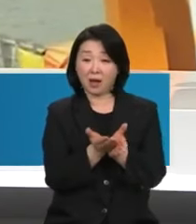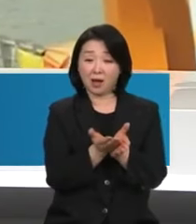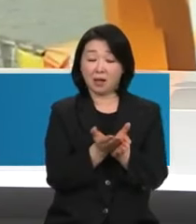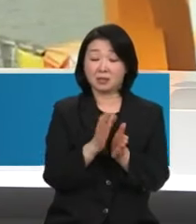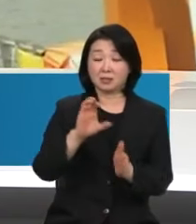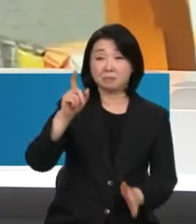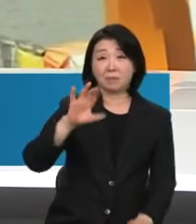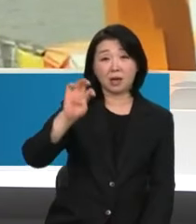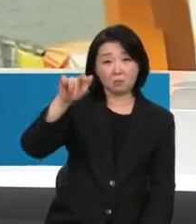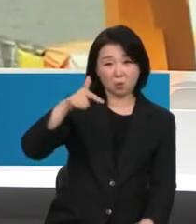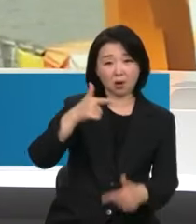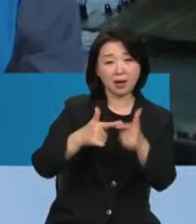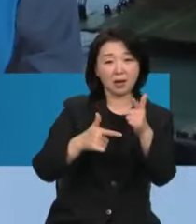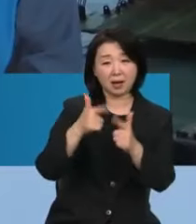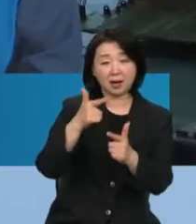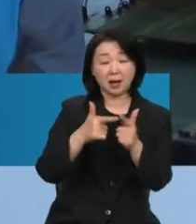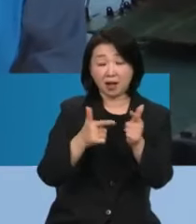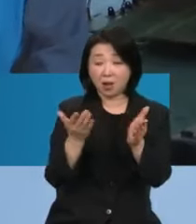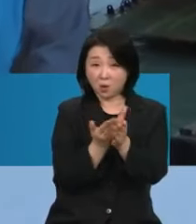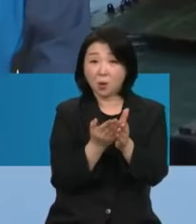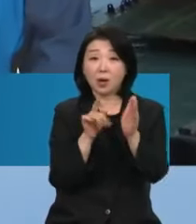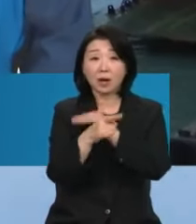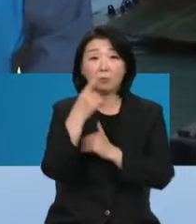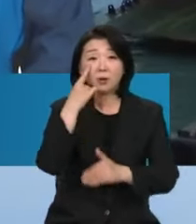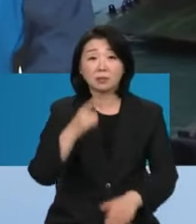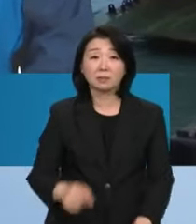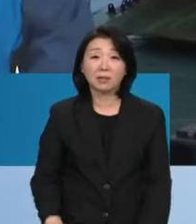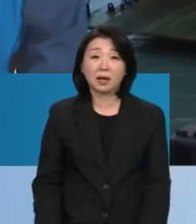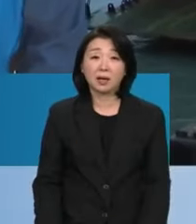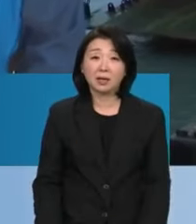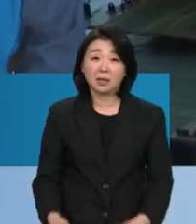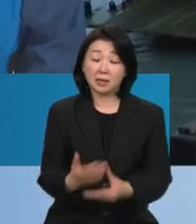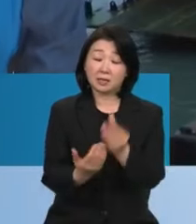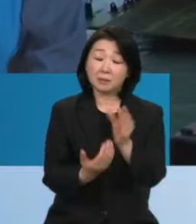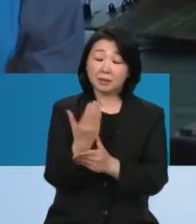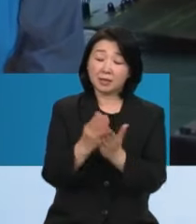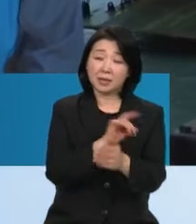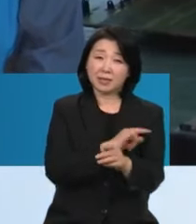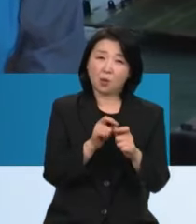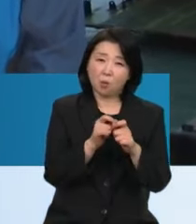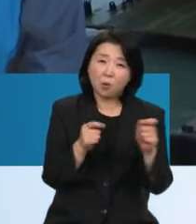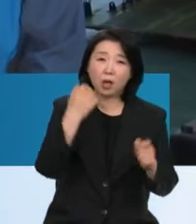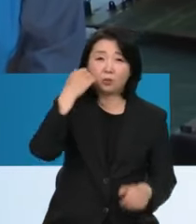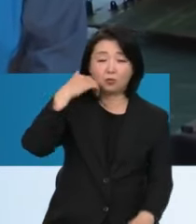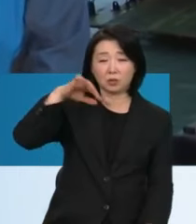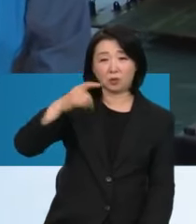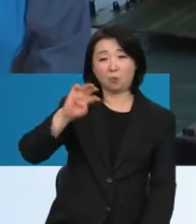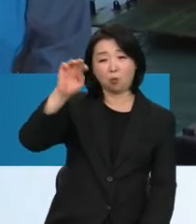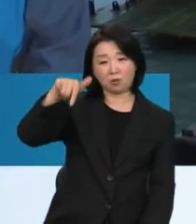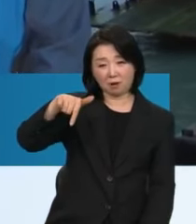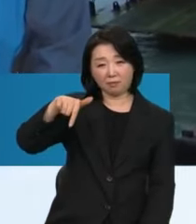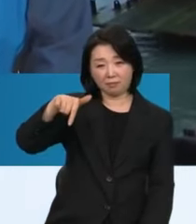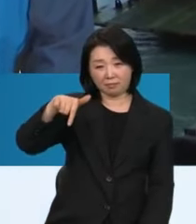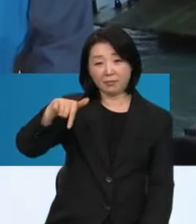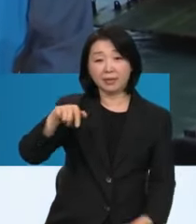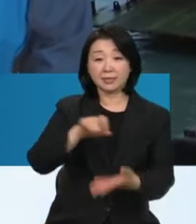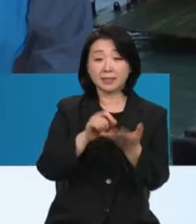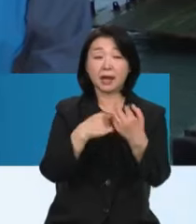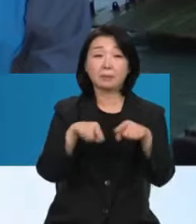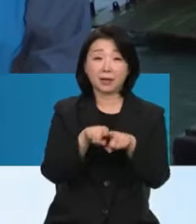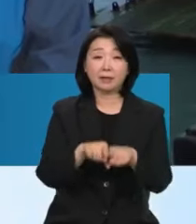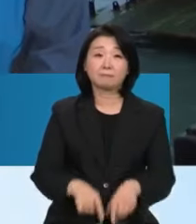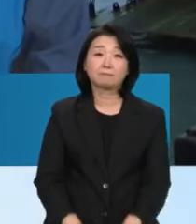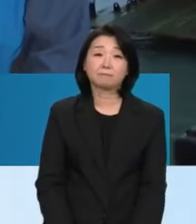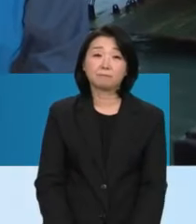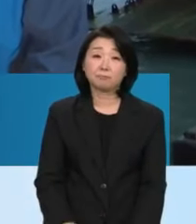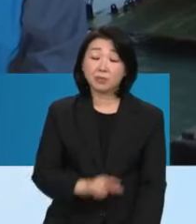팽목항으로 가보겠습니다. 자, 참사 당시 가장 오랫동안 현장에서 취재를 했던 서복현 기자가 현장에 나가 있습니다. 자, 서 기자,